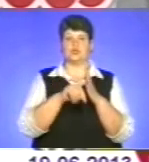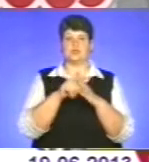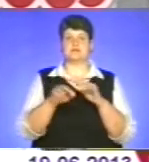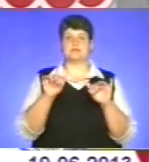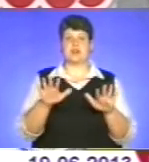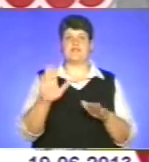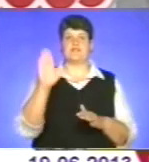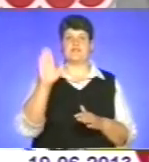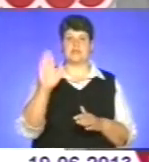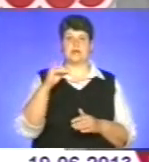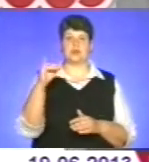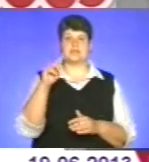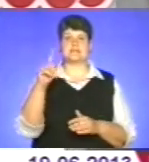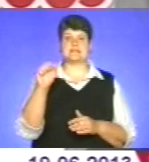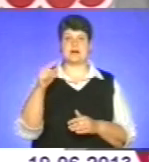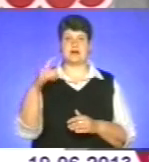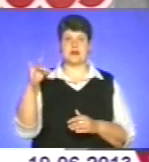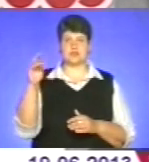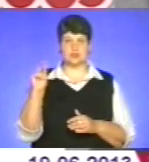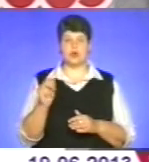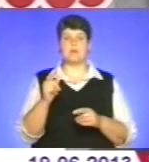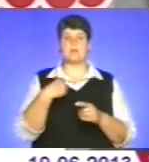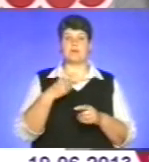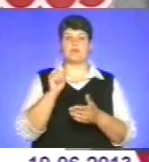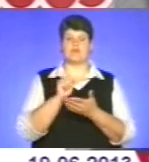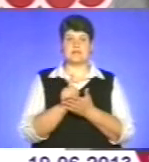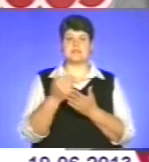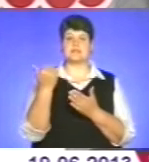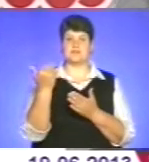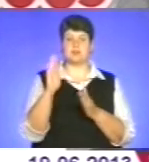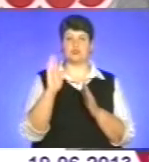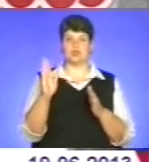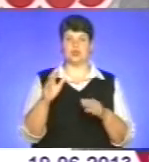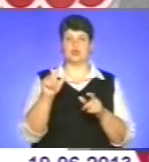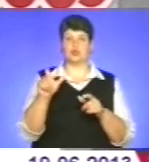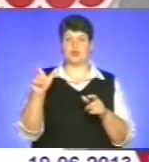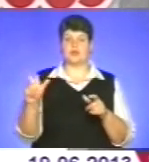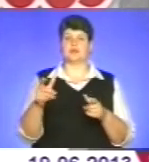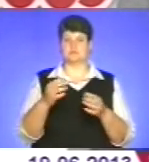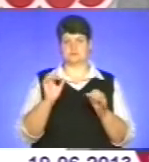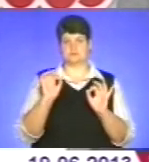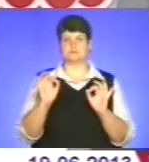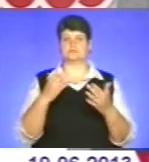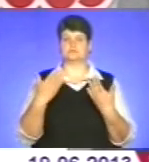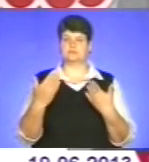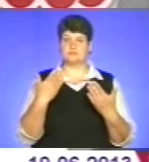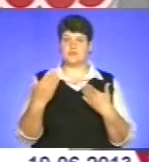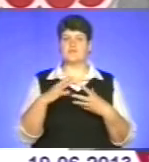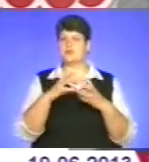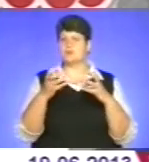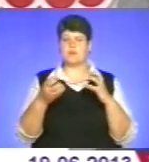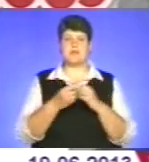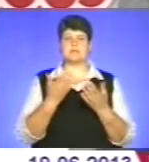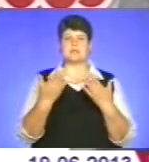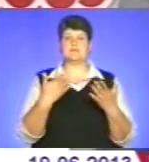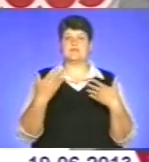Юрійович Захарченко, в першу чергу ми повинні з вами бути до людей людяними. Тобто всі проблеми, з якими звертаються